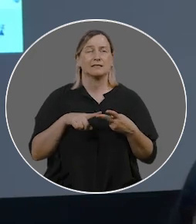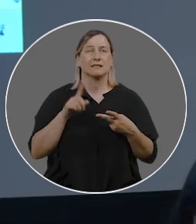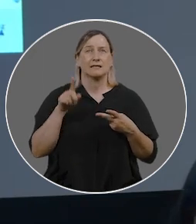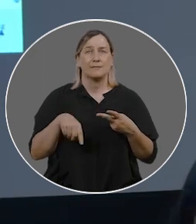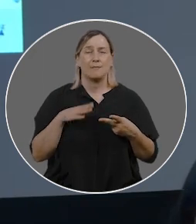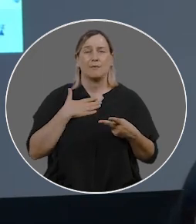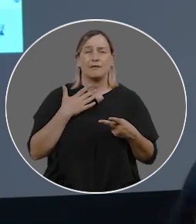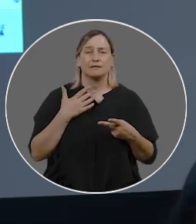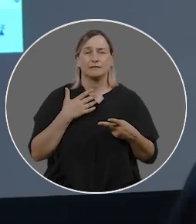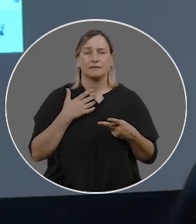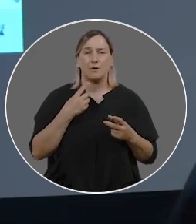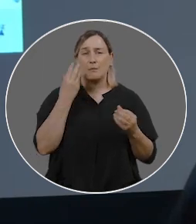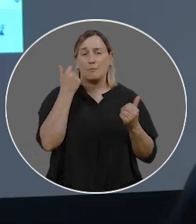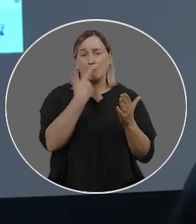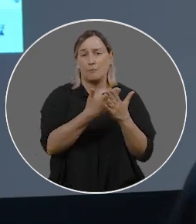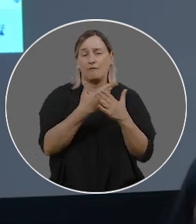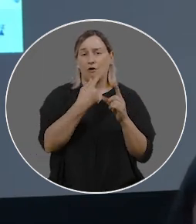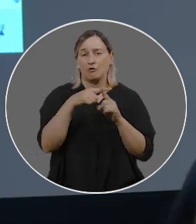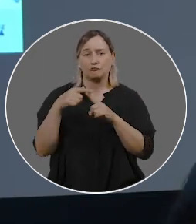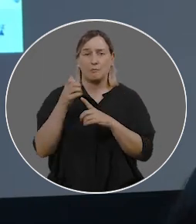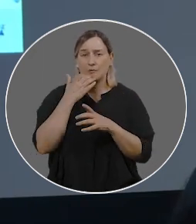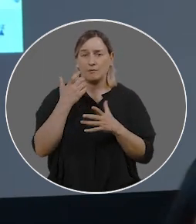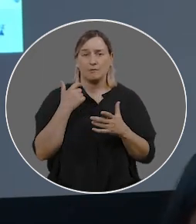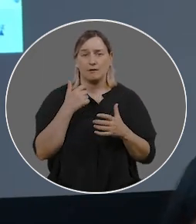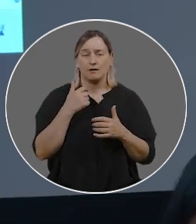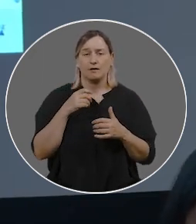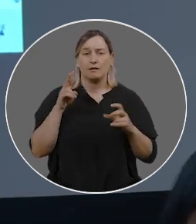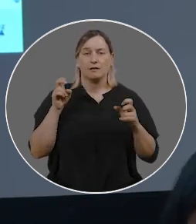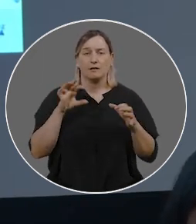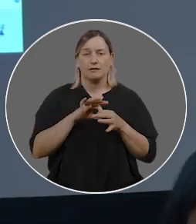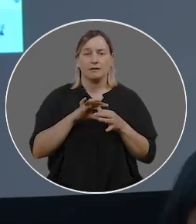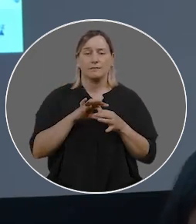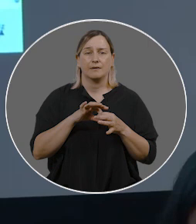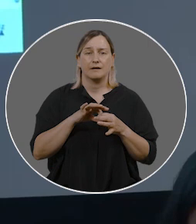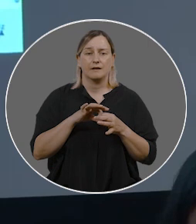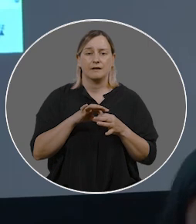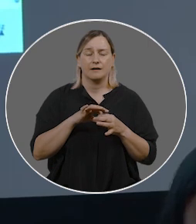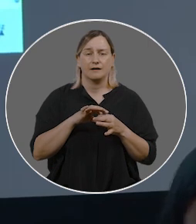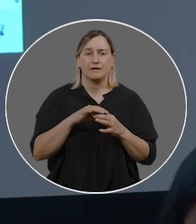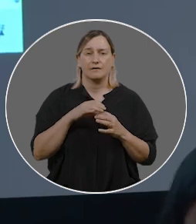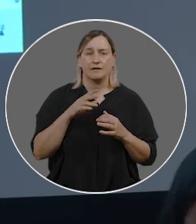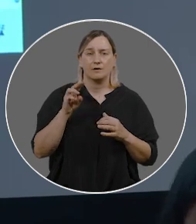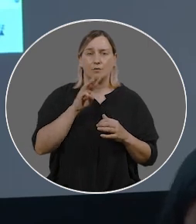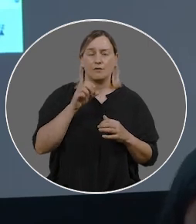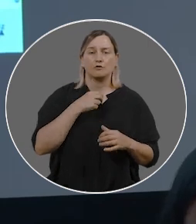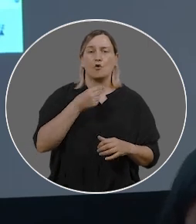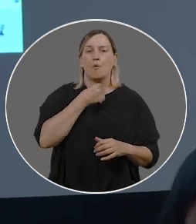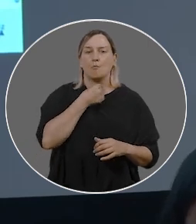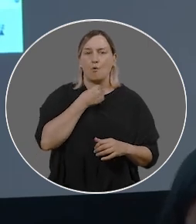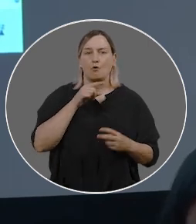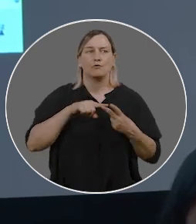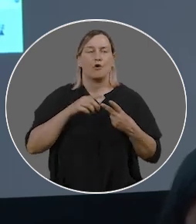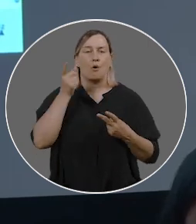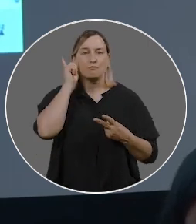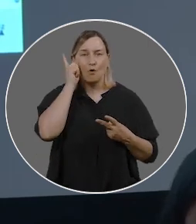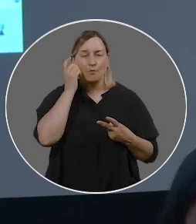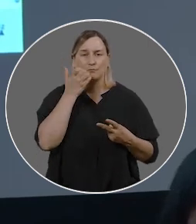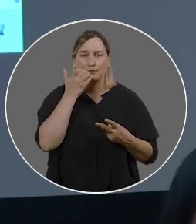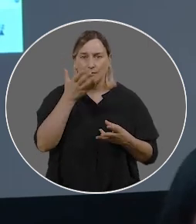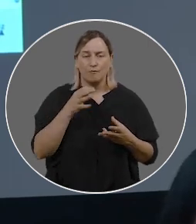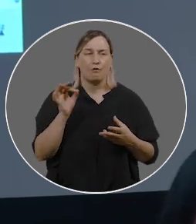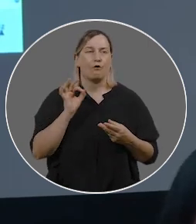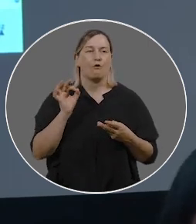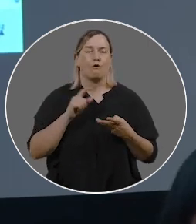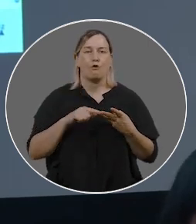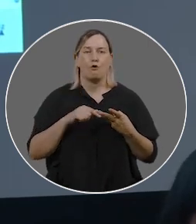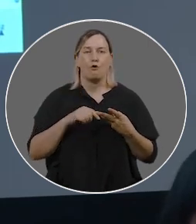provar cosetes amb el narrator del Windows i amb els voiceovers, en els mòbils, per exemple, o en els